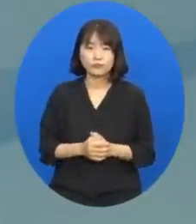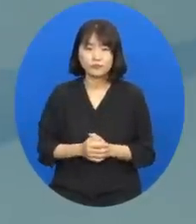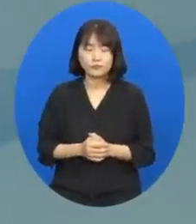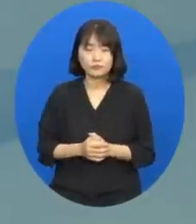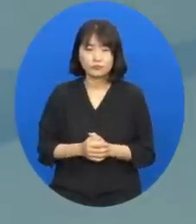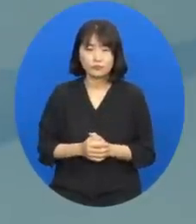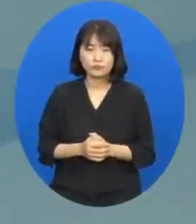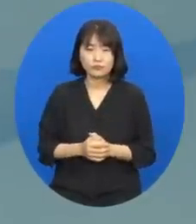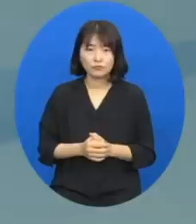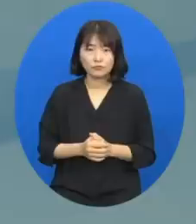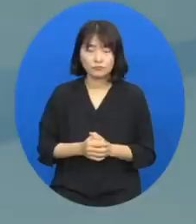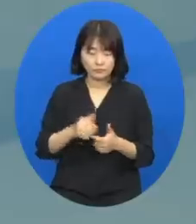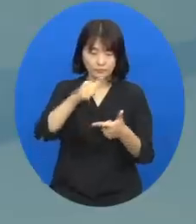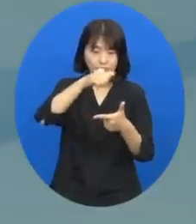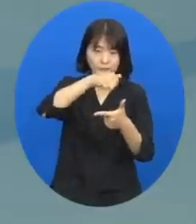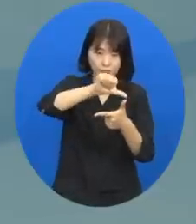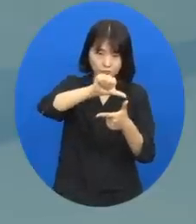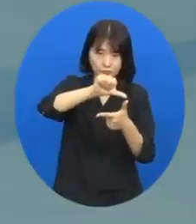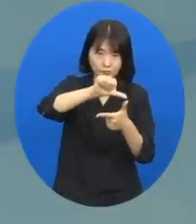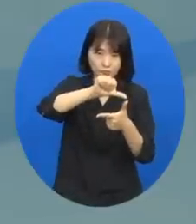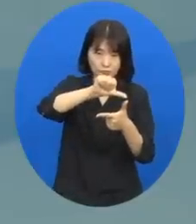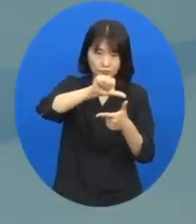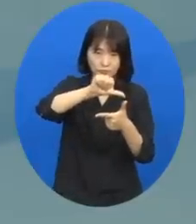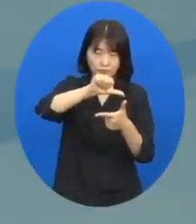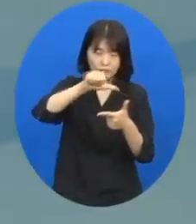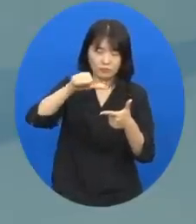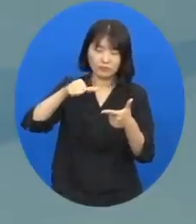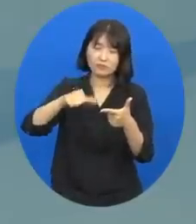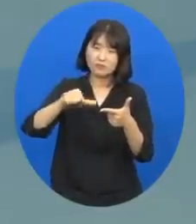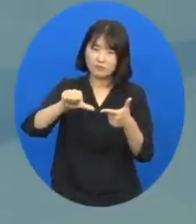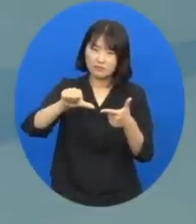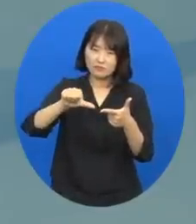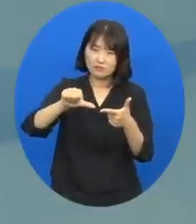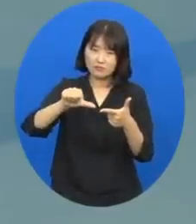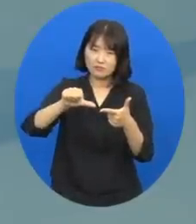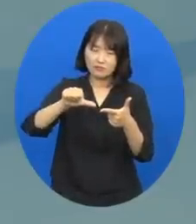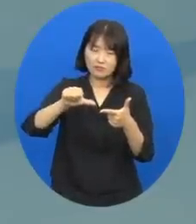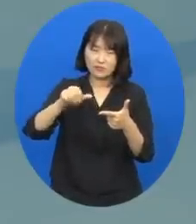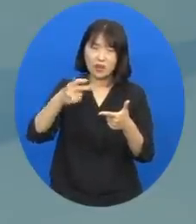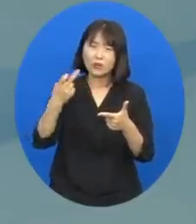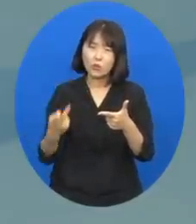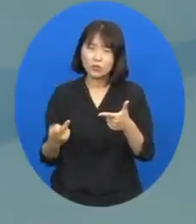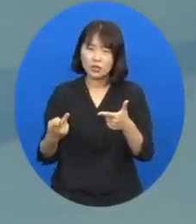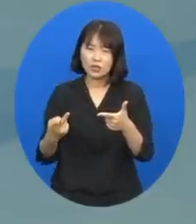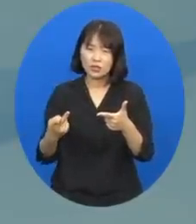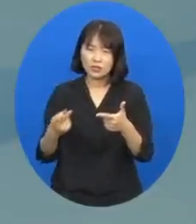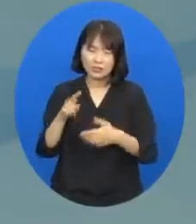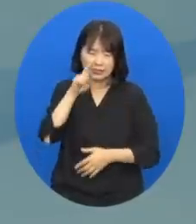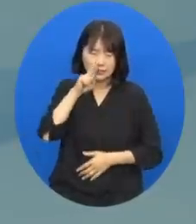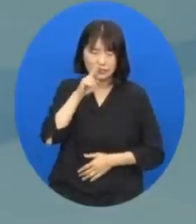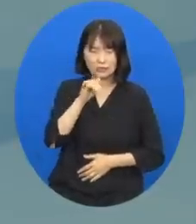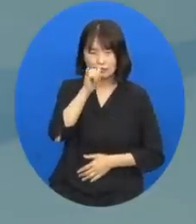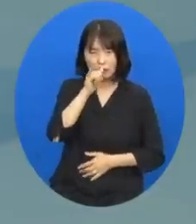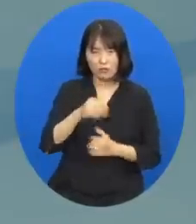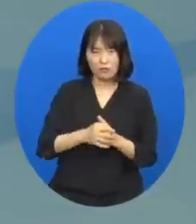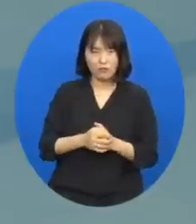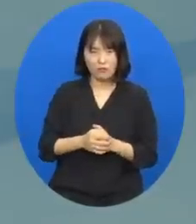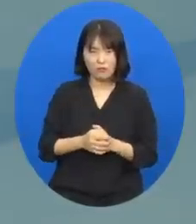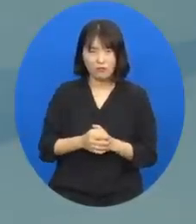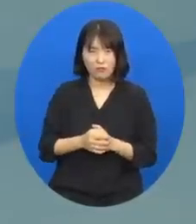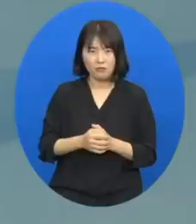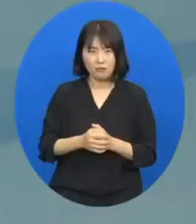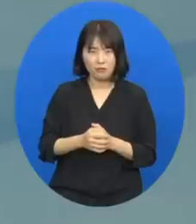시기를 심을 같냐 면 돌아온 동생에게 시기심을 가능 거에요 심지어 분노합니다 동생이 씹을